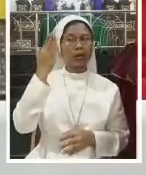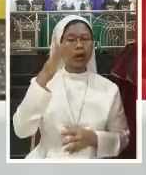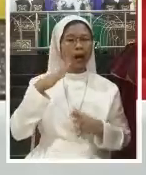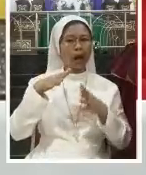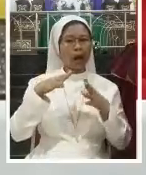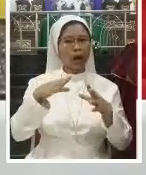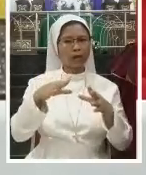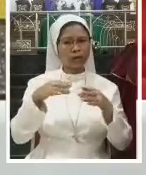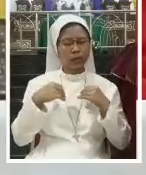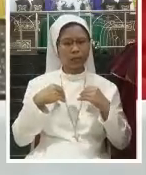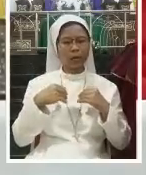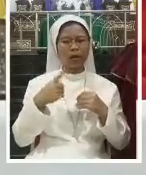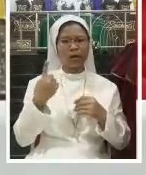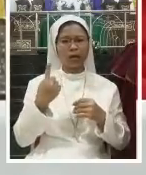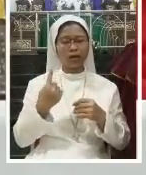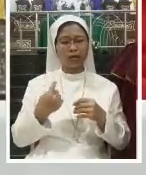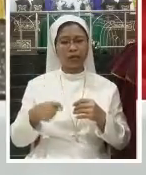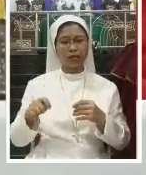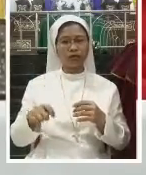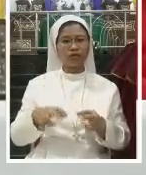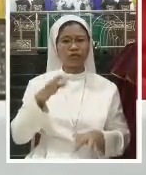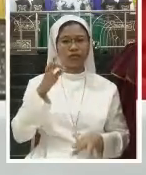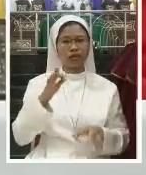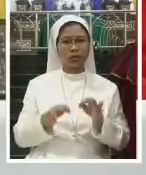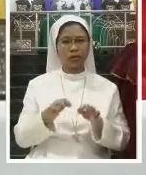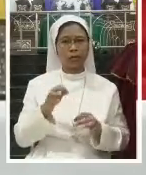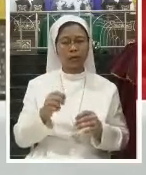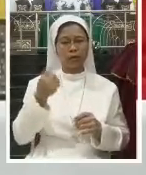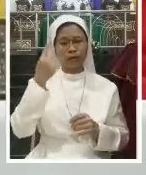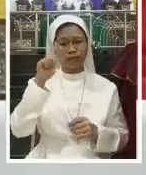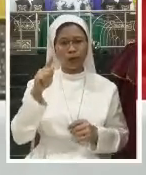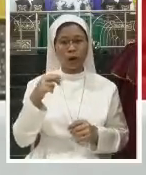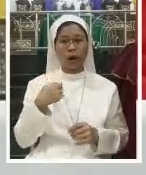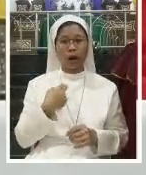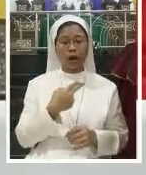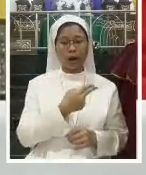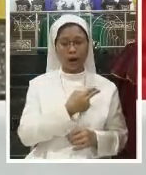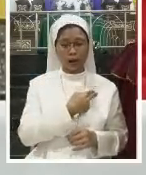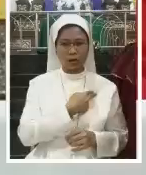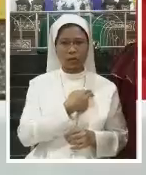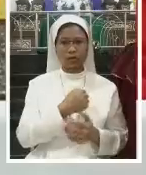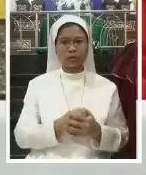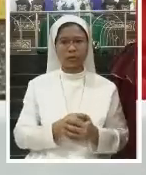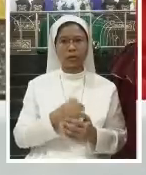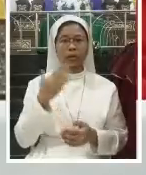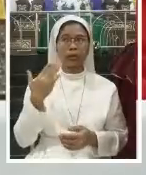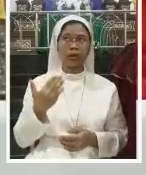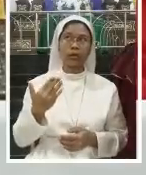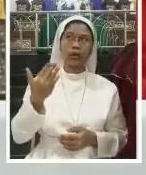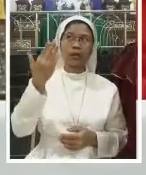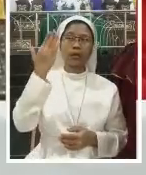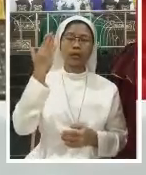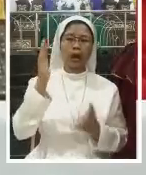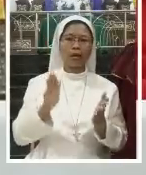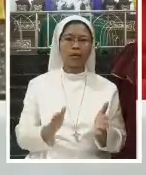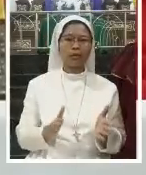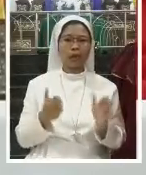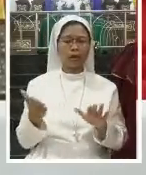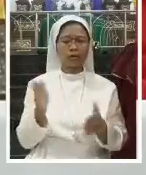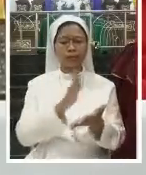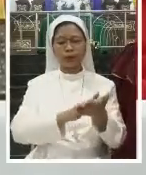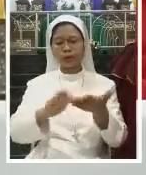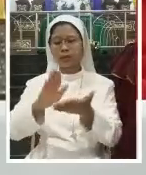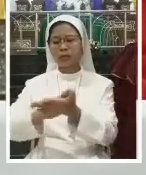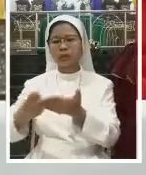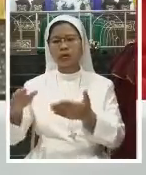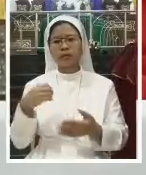bakong matanos na hatol para sa masumbikal. Ang sa iyang kagadanan, nagpara kang sa